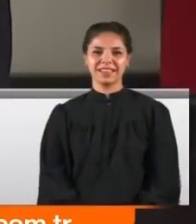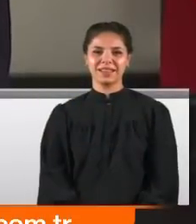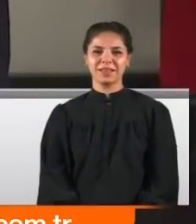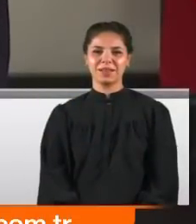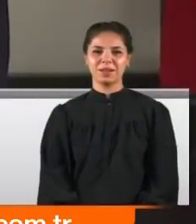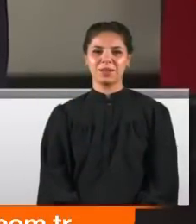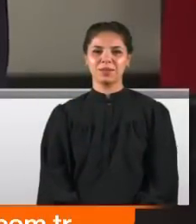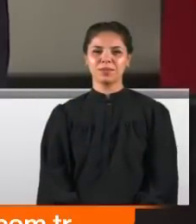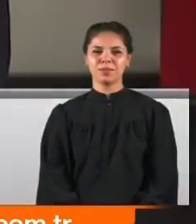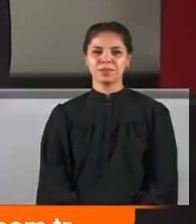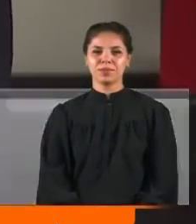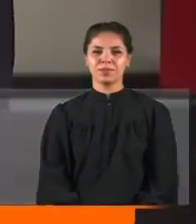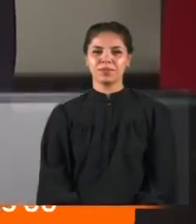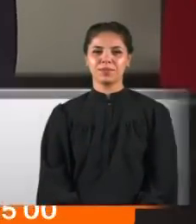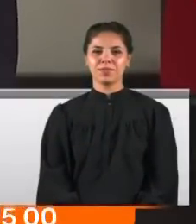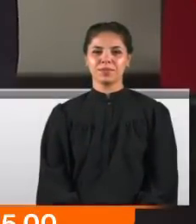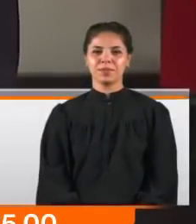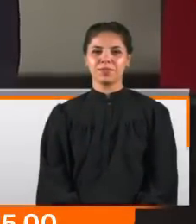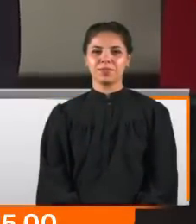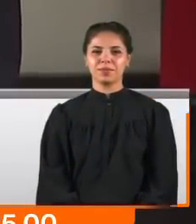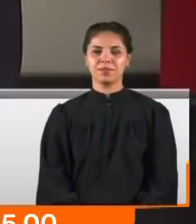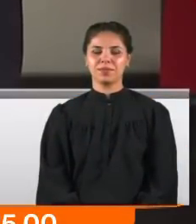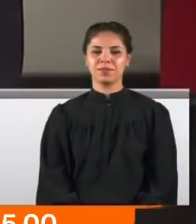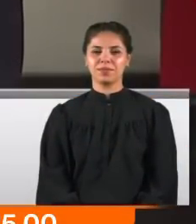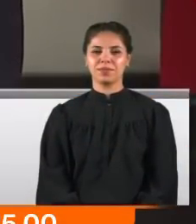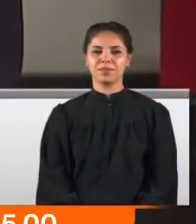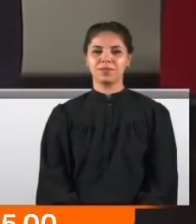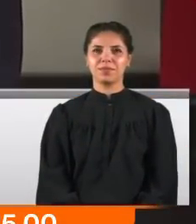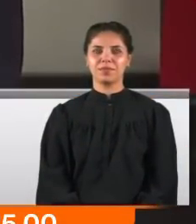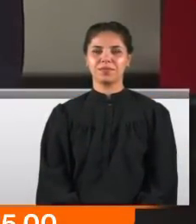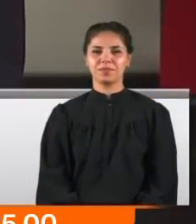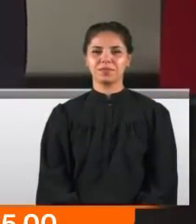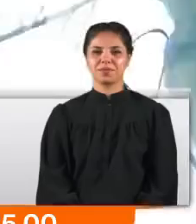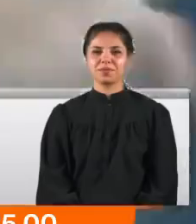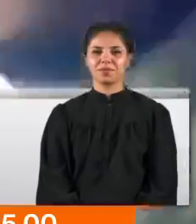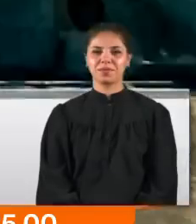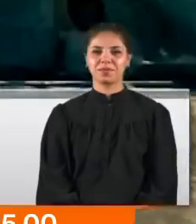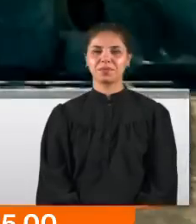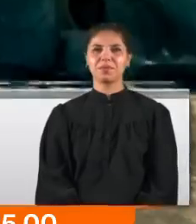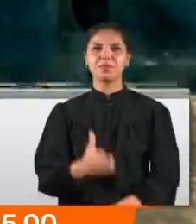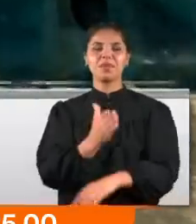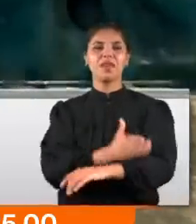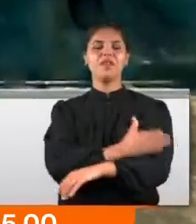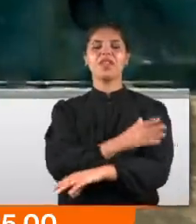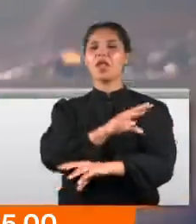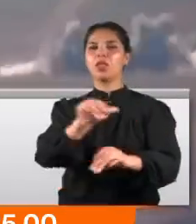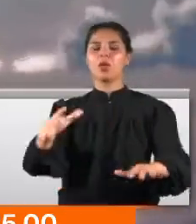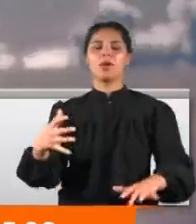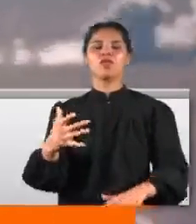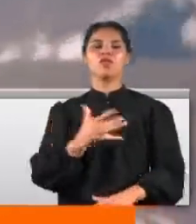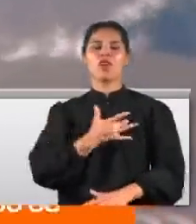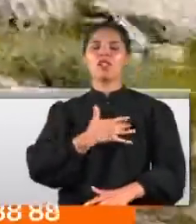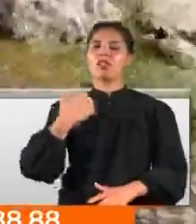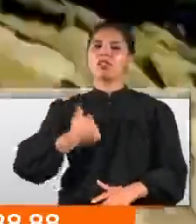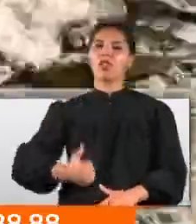oluyor. Gerçekten bir subay gelebileceği en üst seviyeye geldi. Vatan topraklarını canı pahasına